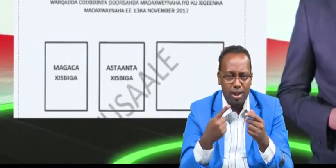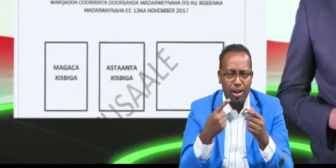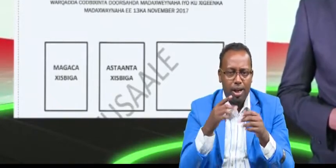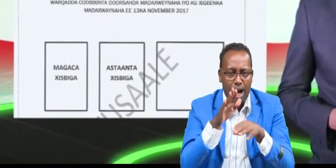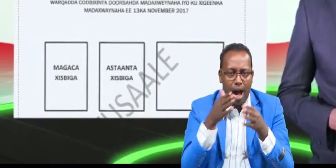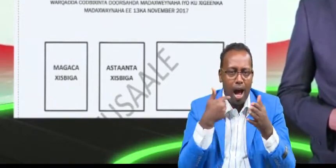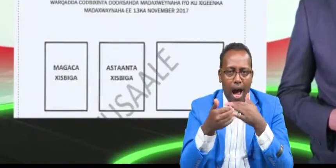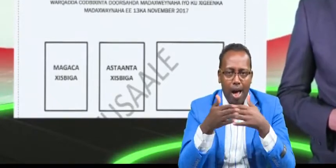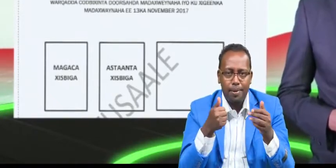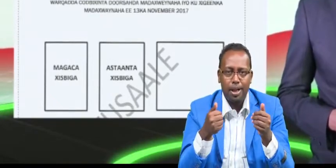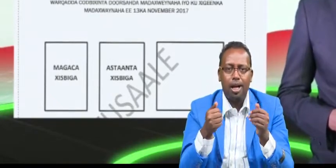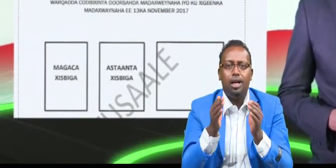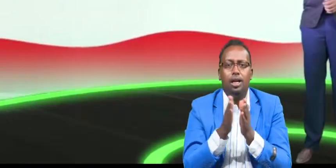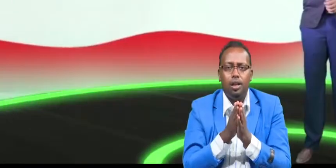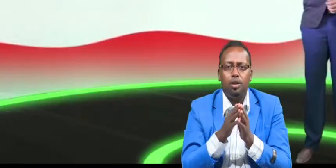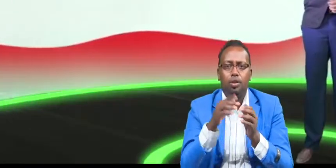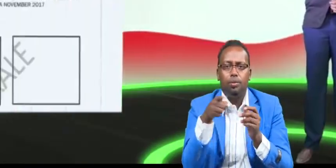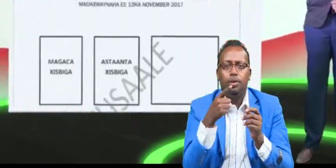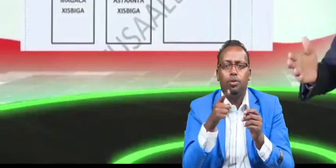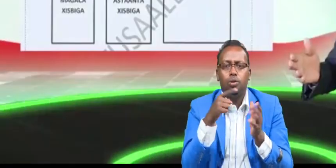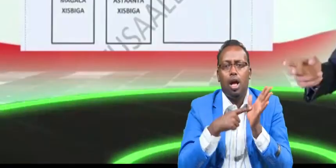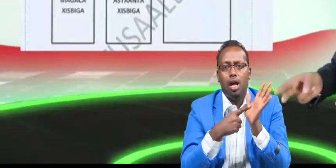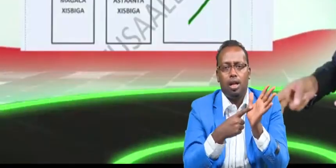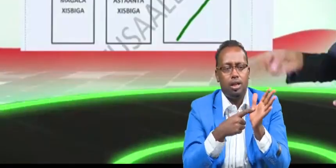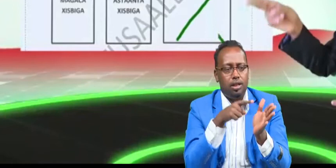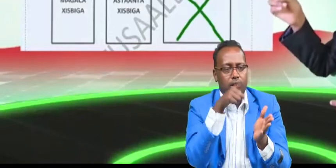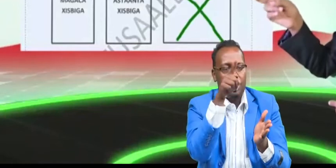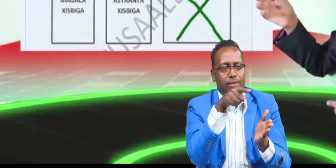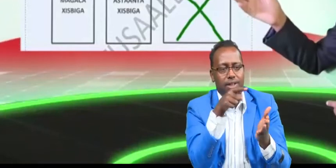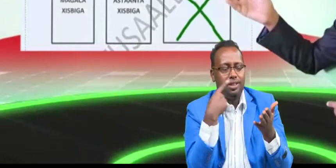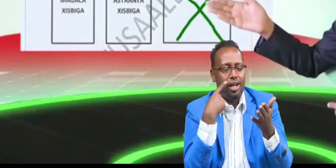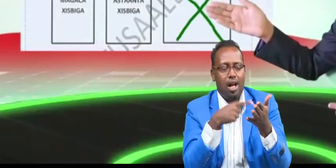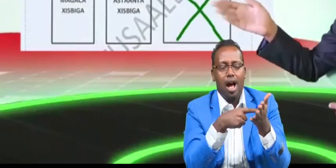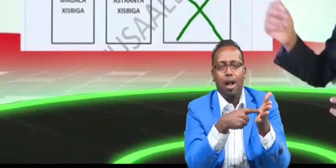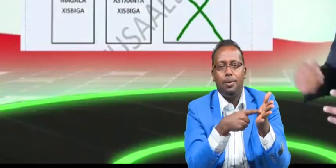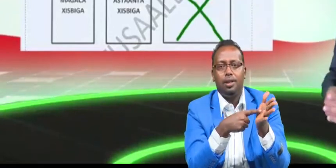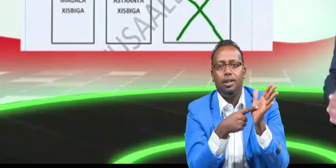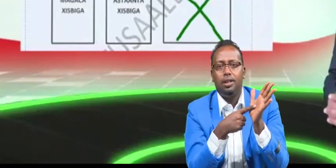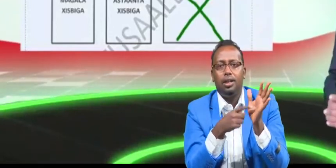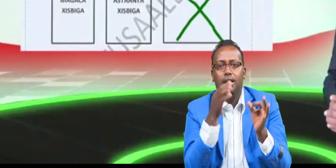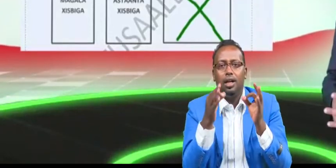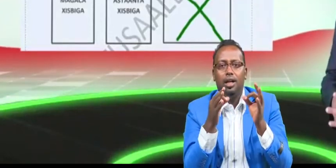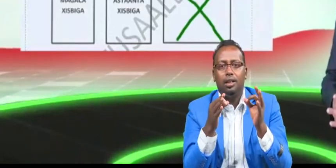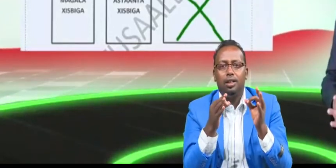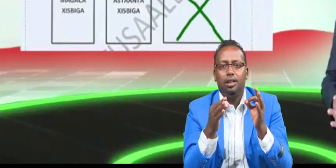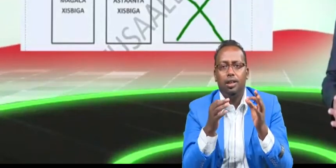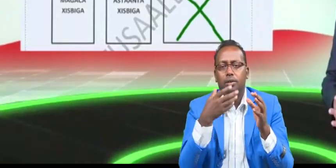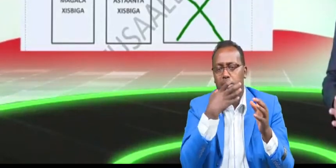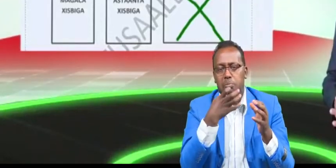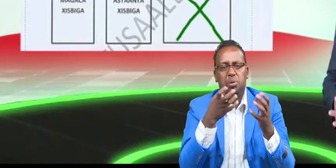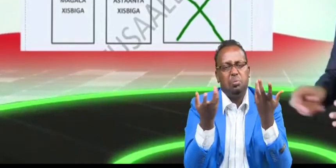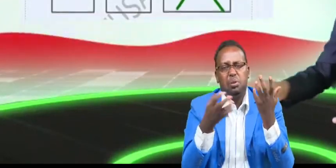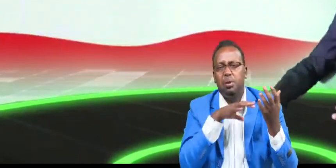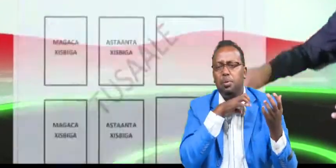eegaya astaanta, magaca iyo sawirka xisbiga. Tusaale ahaan, muwaadin calaamadii shaxankana bargeysla ee ka horeeya astaanta iyo magaca xisbiga